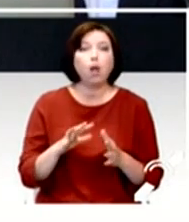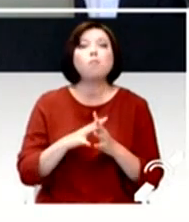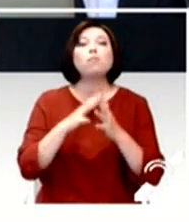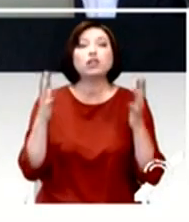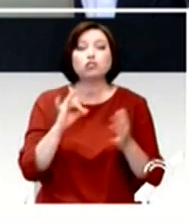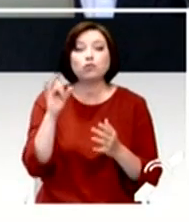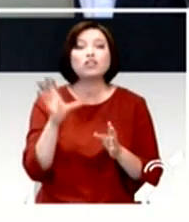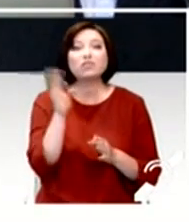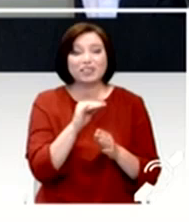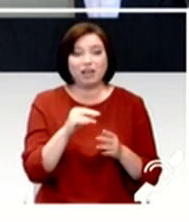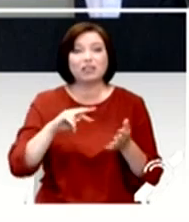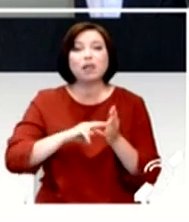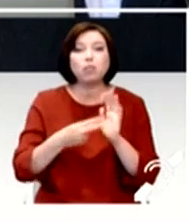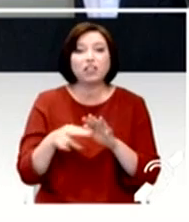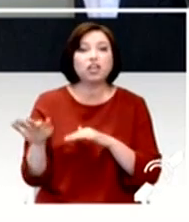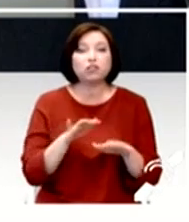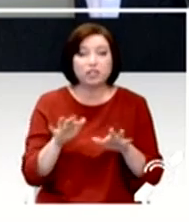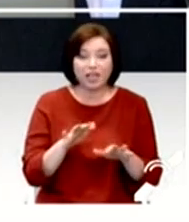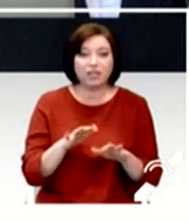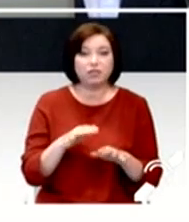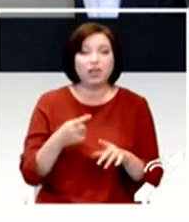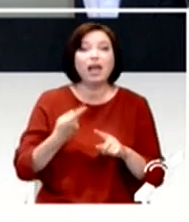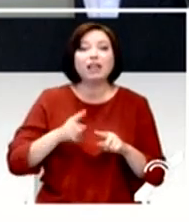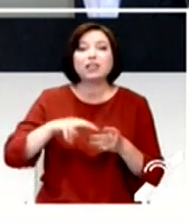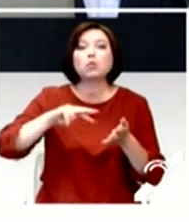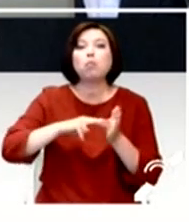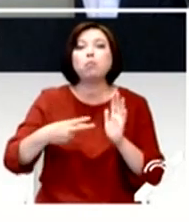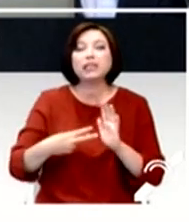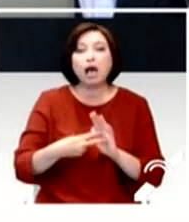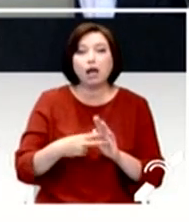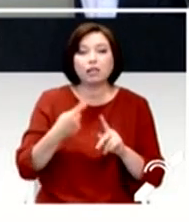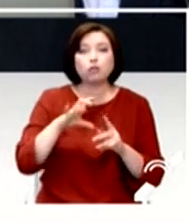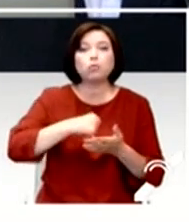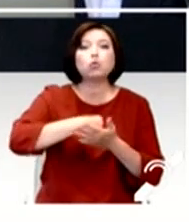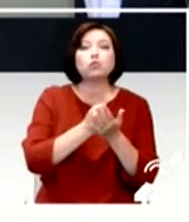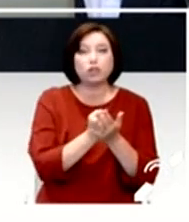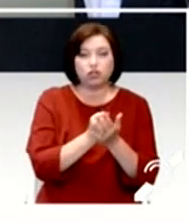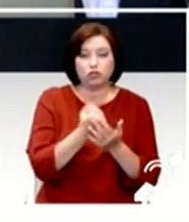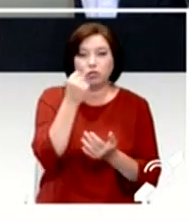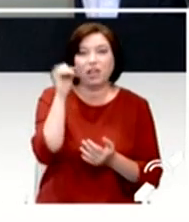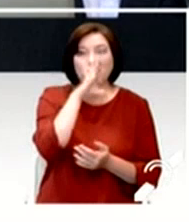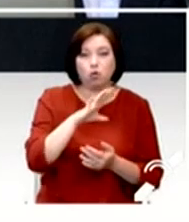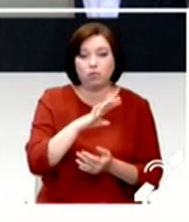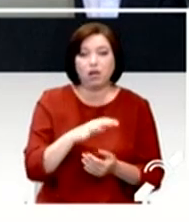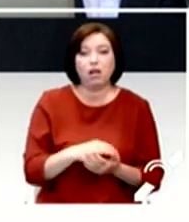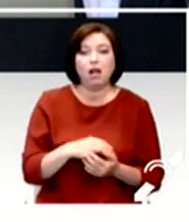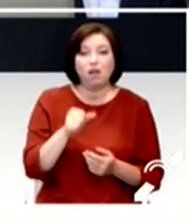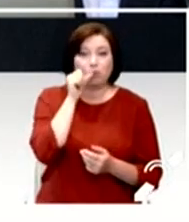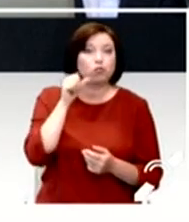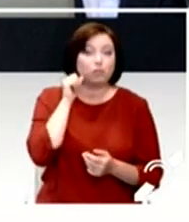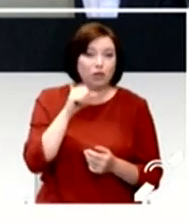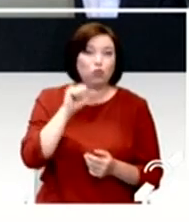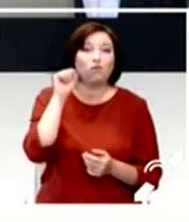majoritatea din acțiunile planificate de către autorități în acel plan aprobat de Comisia Națională pentru Integrare Europeană în august anul